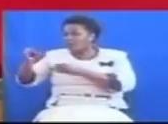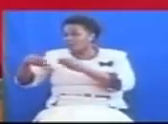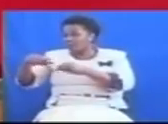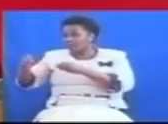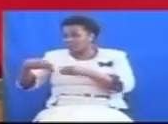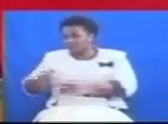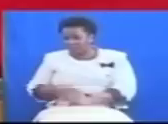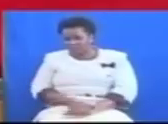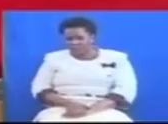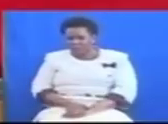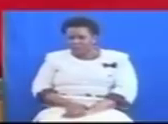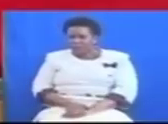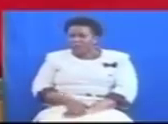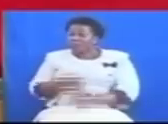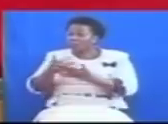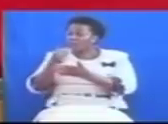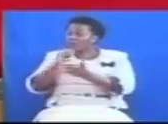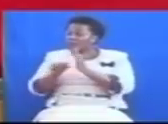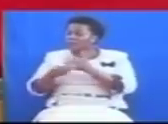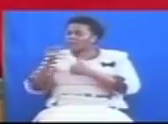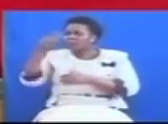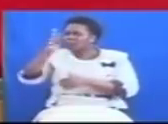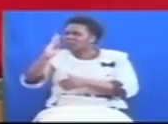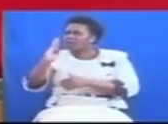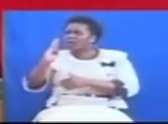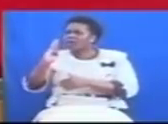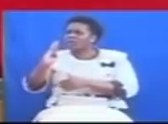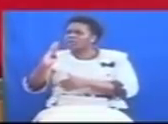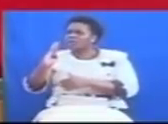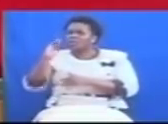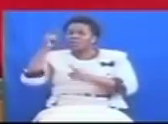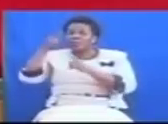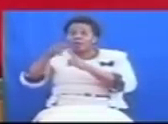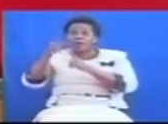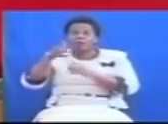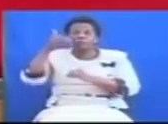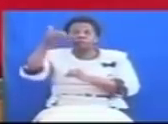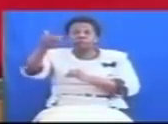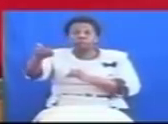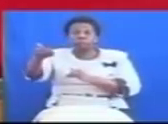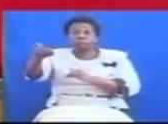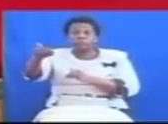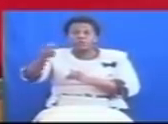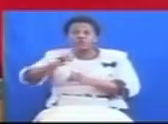mbadala kutokana na dhamira ya serikali kusitisha matumizi